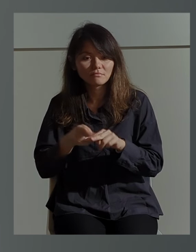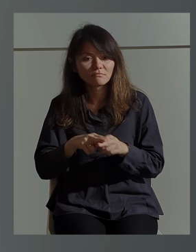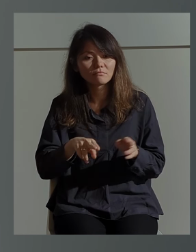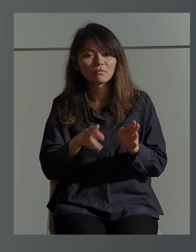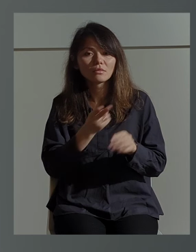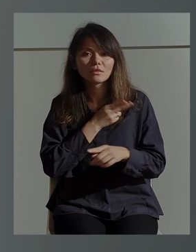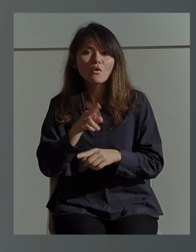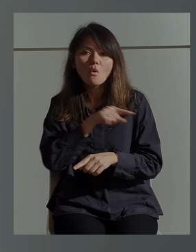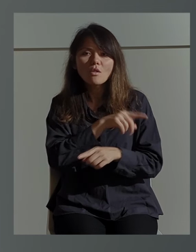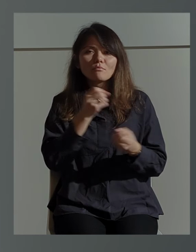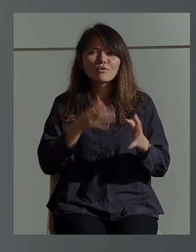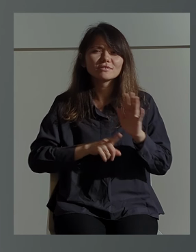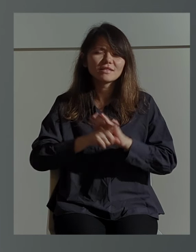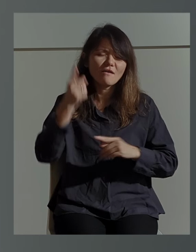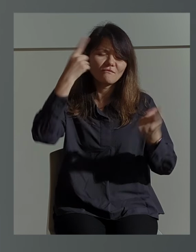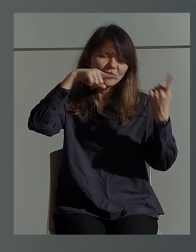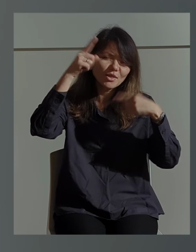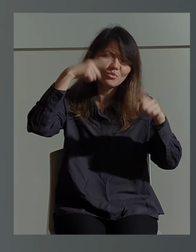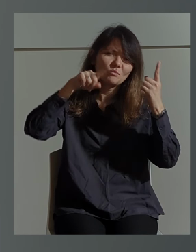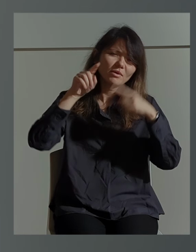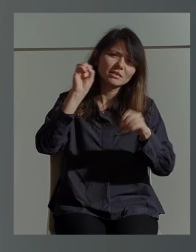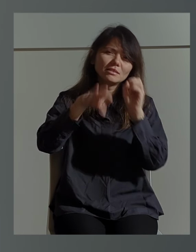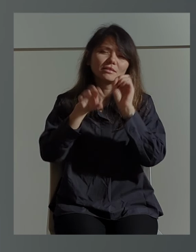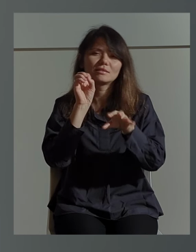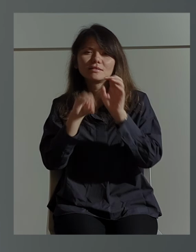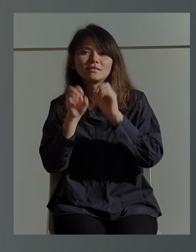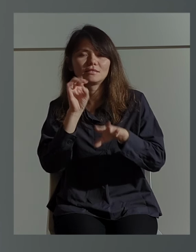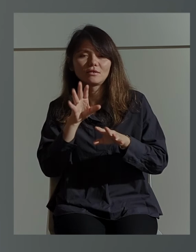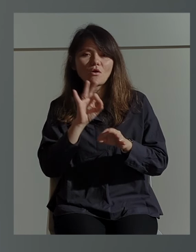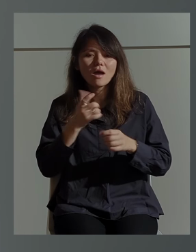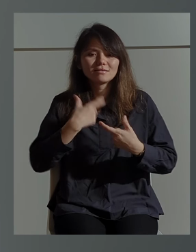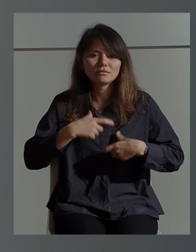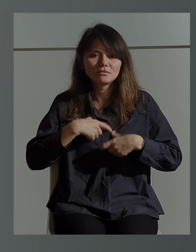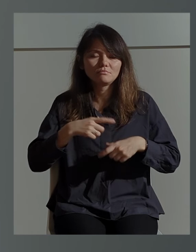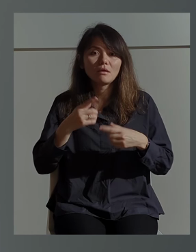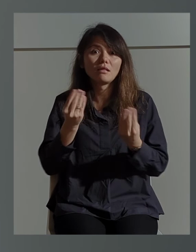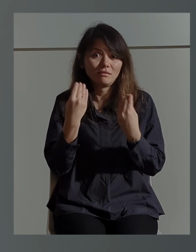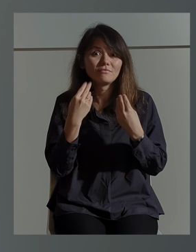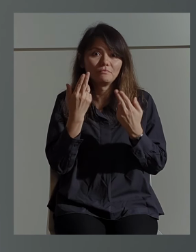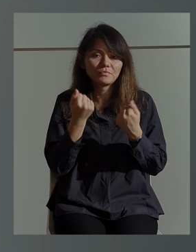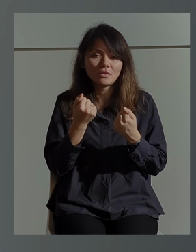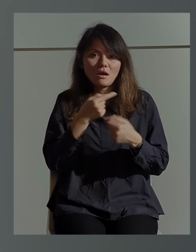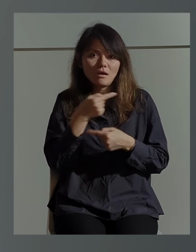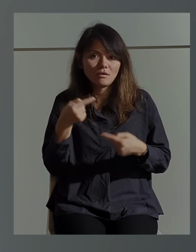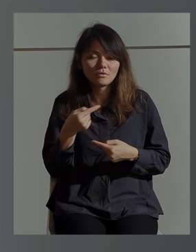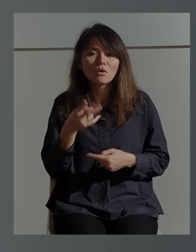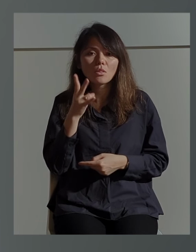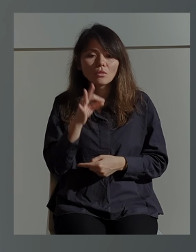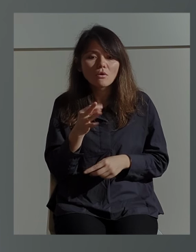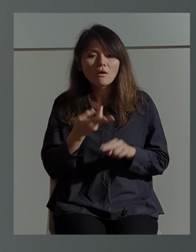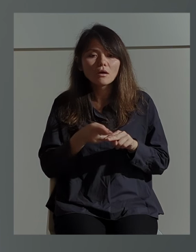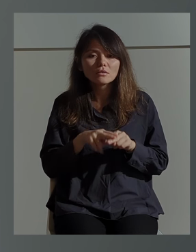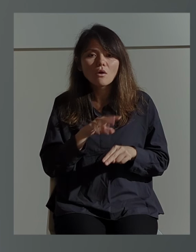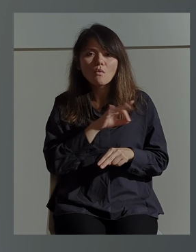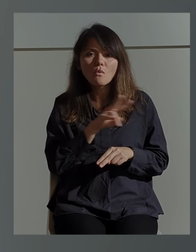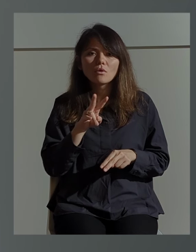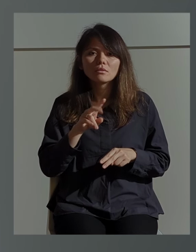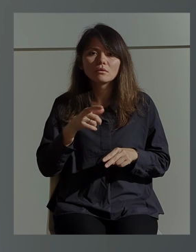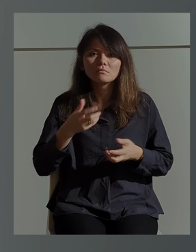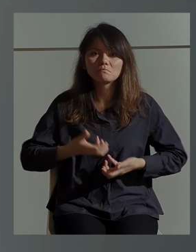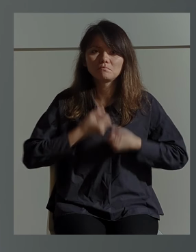он начинает просто выдумывать и бесконечно оговаривать и оговаривать и оговаривать себя но тем самым он выбивает себе